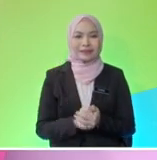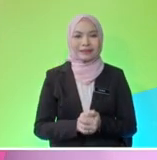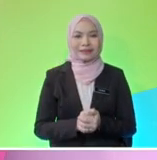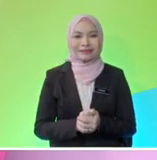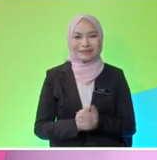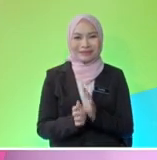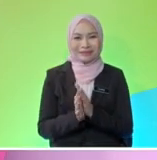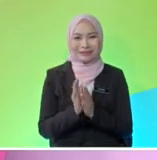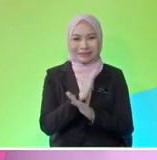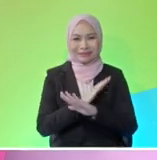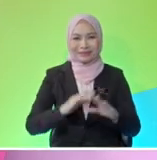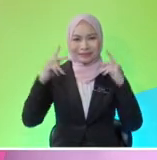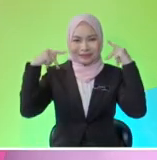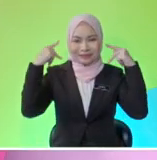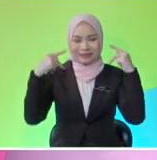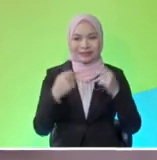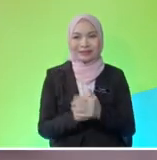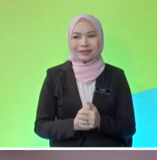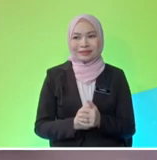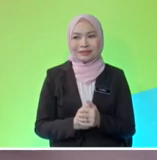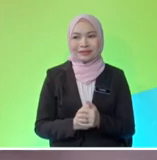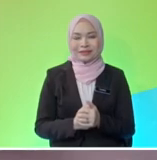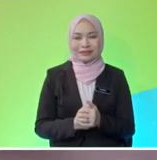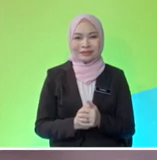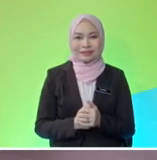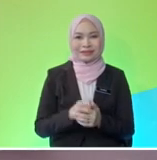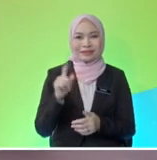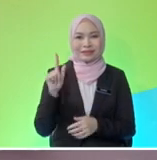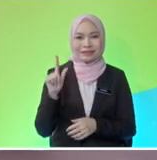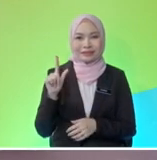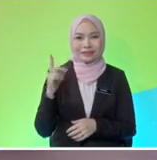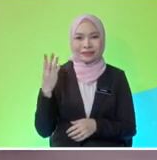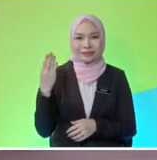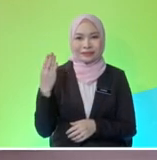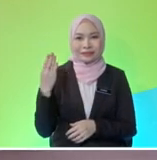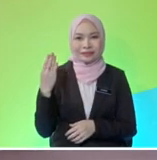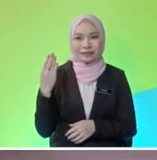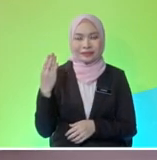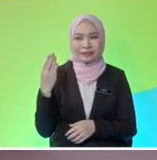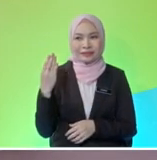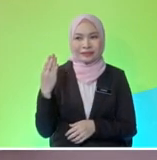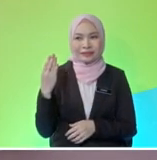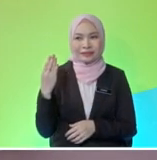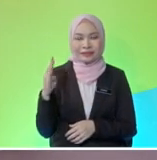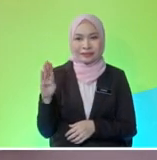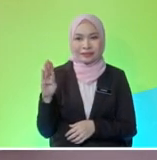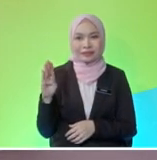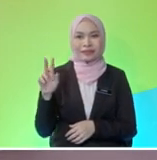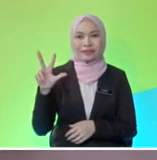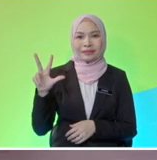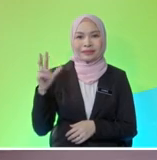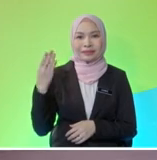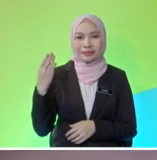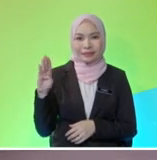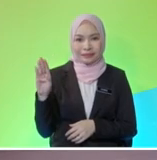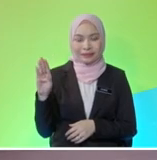satu. Betul. Tengok 13 ada depan dia, ada satu. 14 depan dia ada satu. Itu yang biasanya dia orang